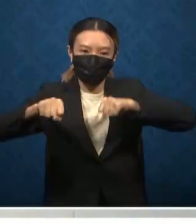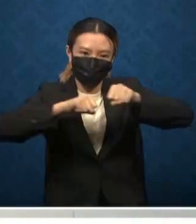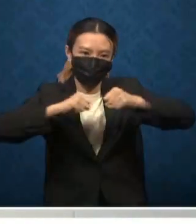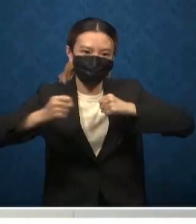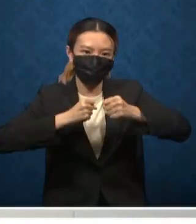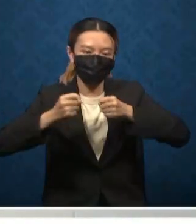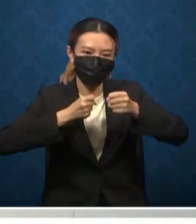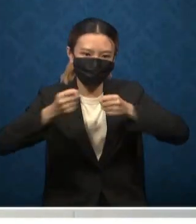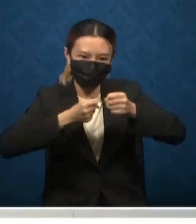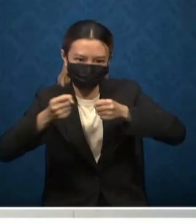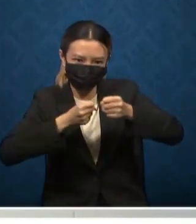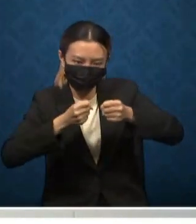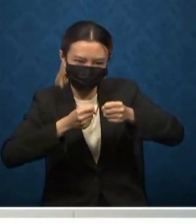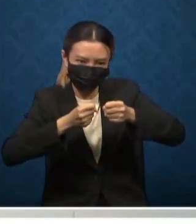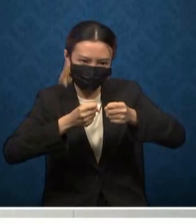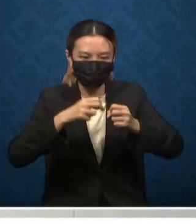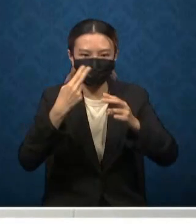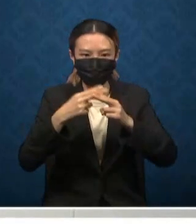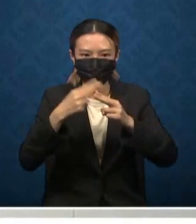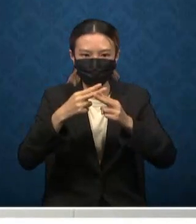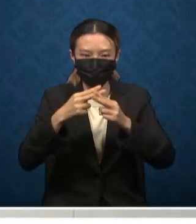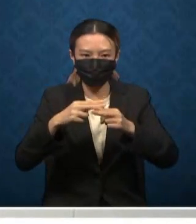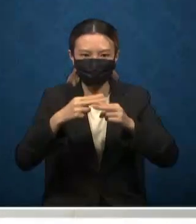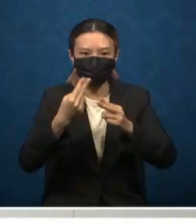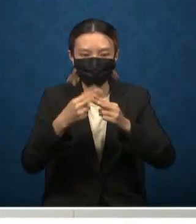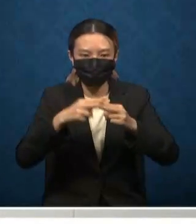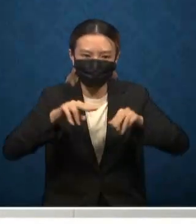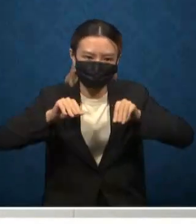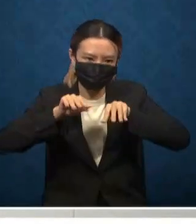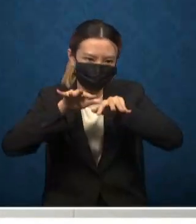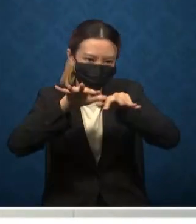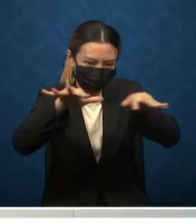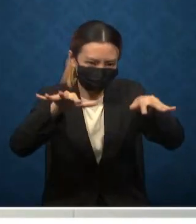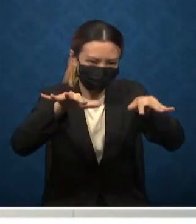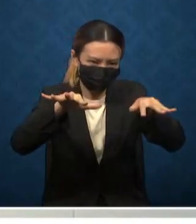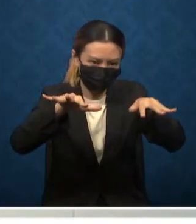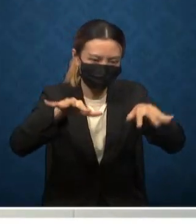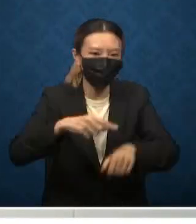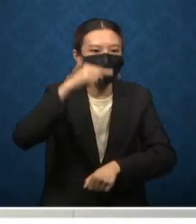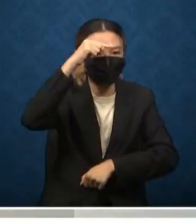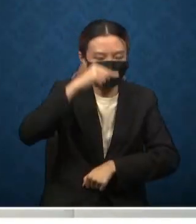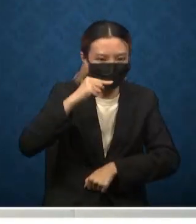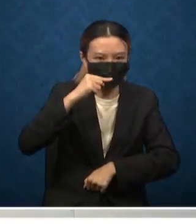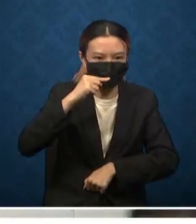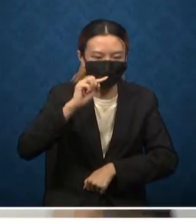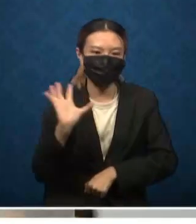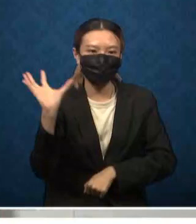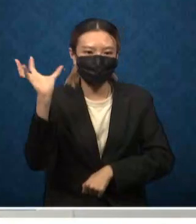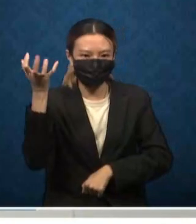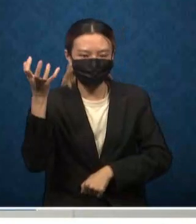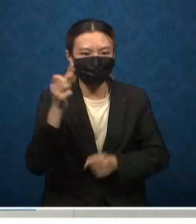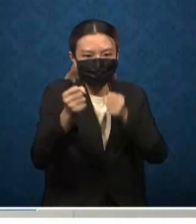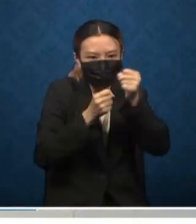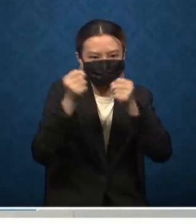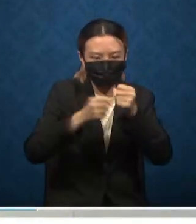เป็นกีฬาที่จัดการแพทย์หลายถ่ายรูปแบบของมวยไทยและมวยสากลโดยเฉพาะมวยไทยซึ่งเป็น